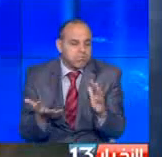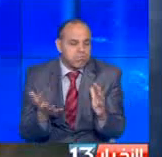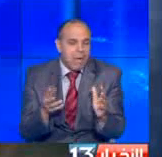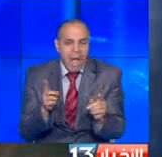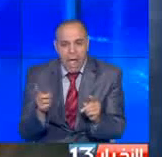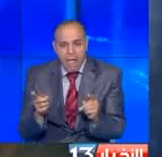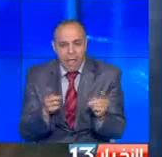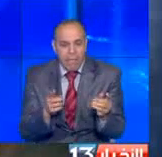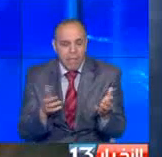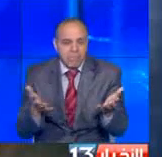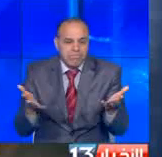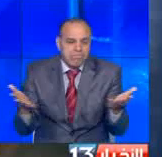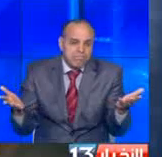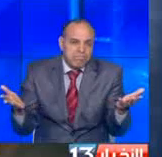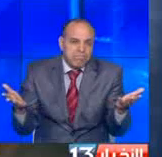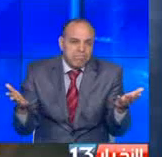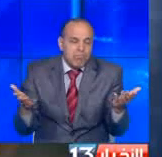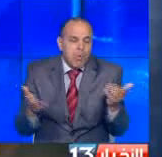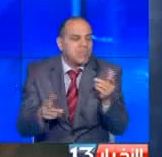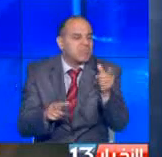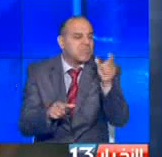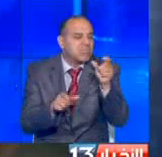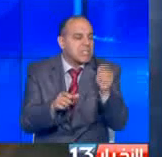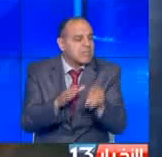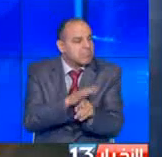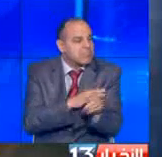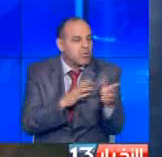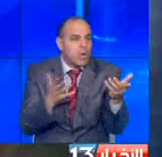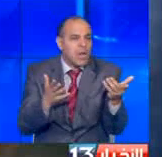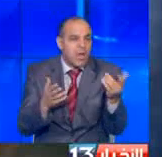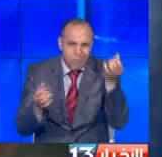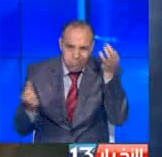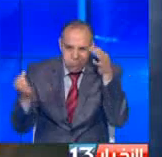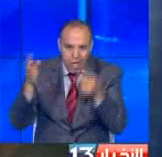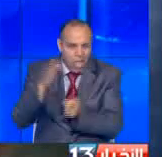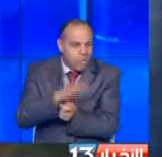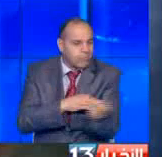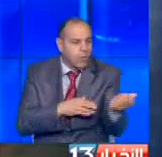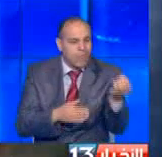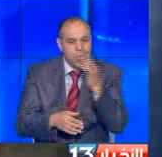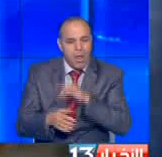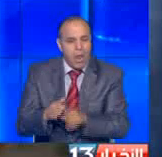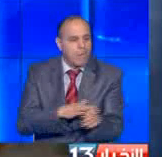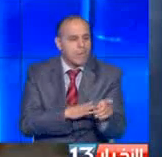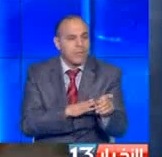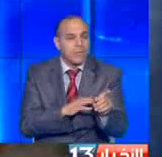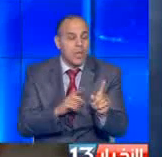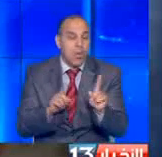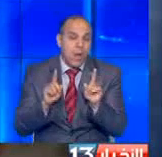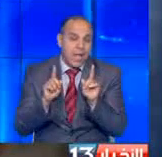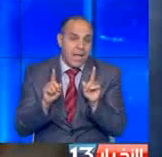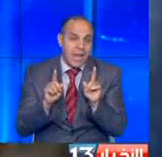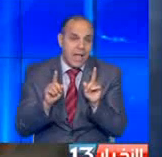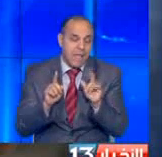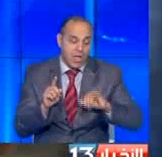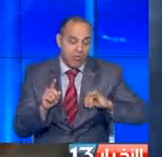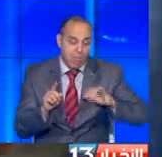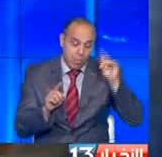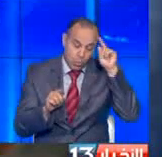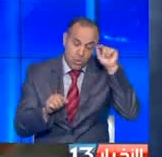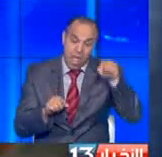قد يكون وقعوا ضحيه من تلاعب بهم ولكن هذا جزء من شباب